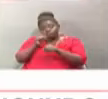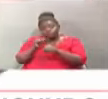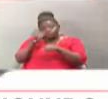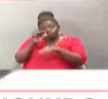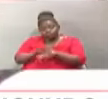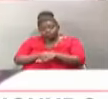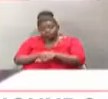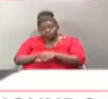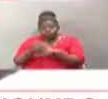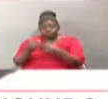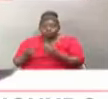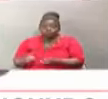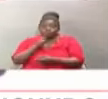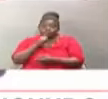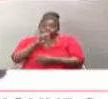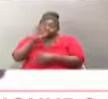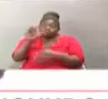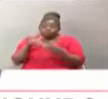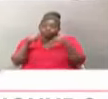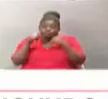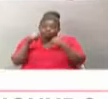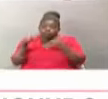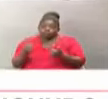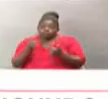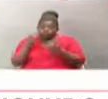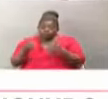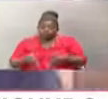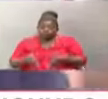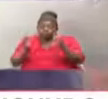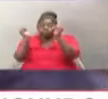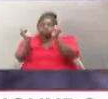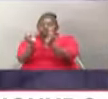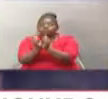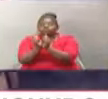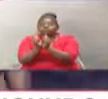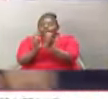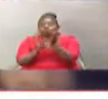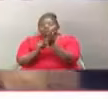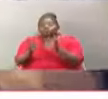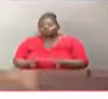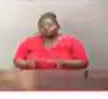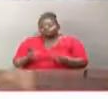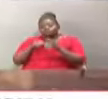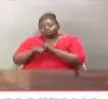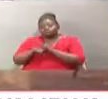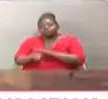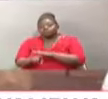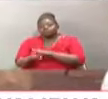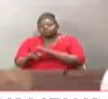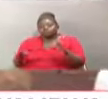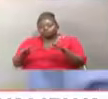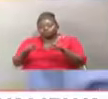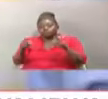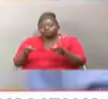Awadde ekiragiro nti abatembeeyi bonna abakyali ku nguudo bakwatibwe ku mpaka bayingizibwe mu kibangirizi